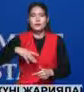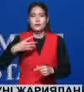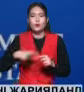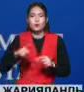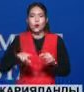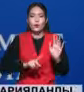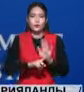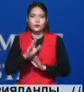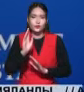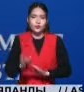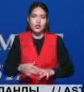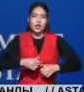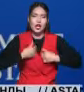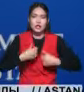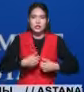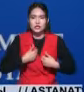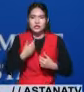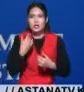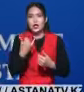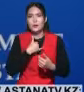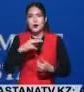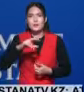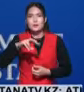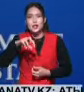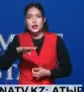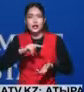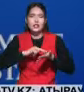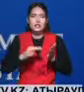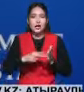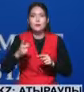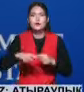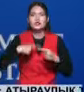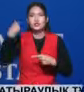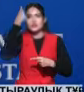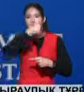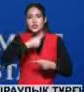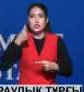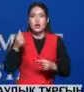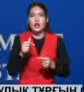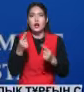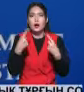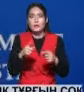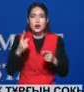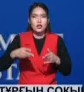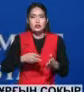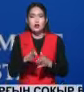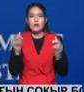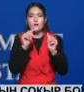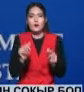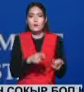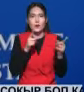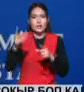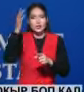Буквально на прошлой неделе завершился этот. Біз пилоттық жобаны келесі жылы бастаймыз. Жоба форматты бірден өзгертпейді. Бірте-бірте біз сит